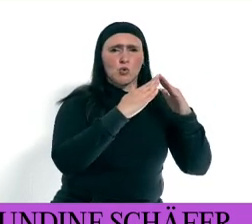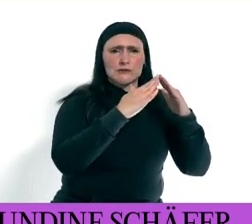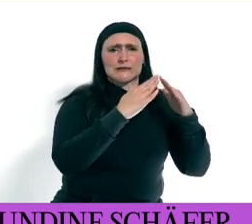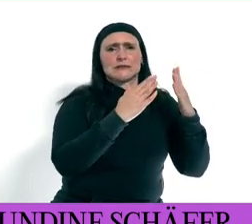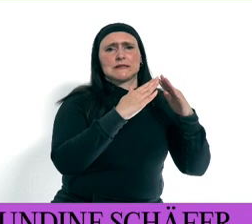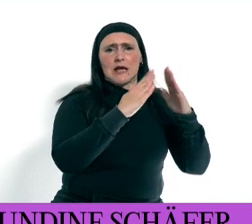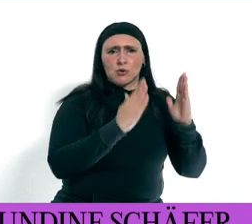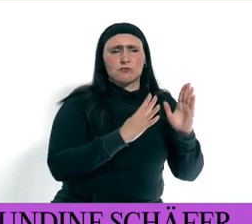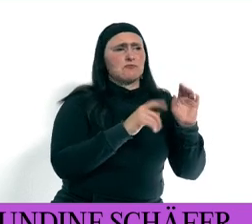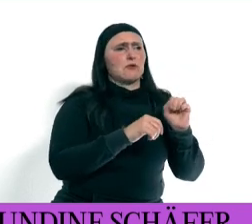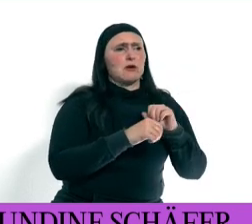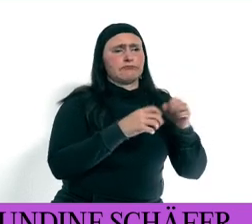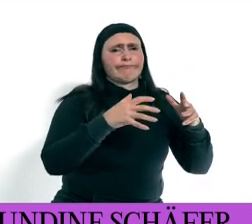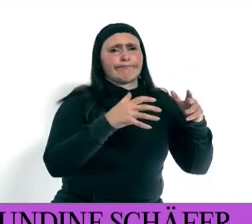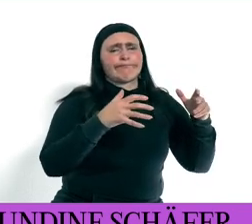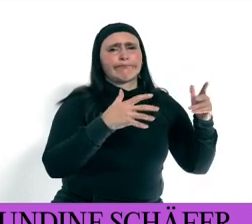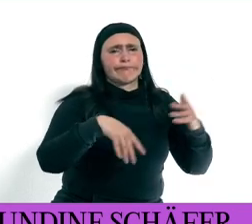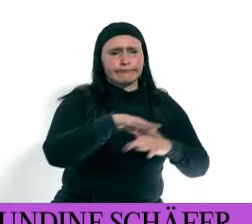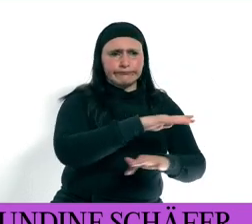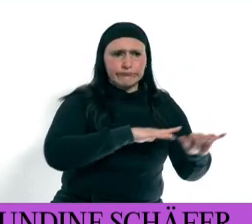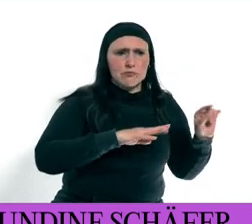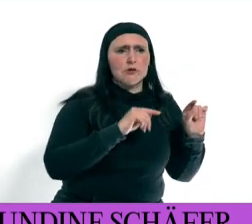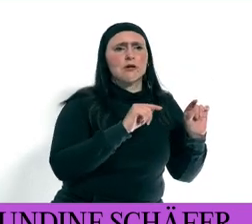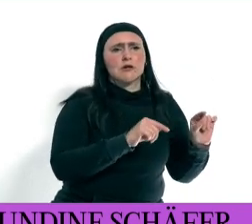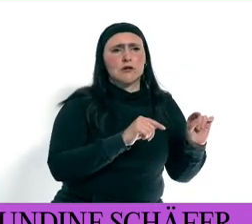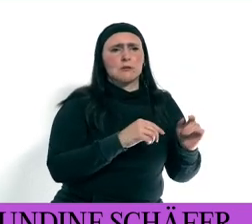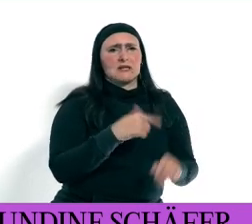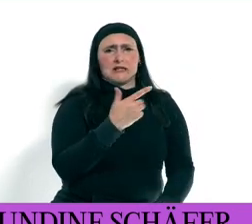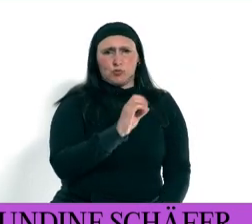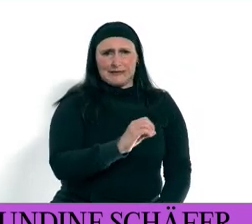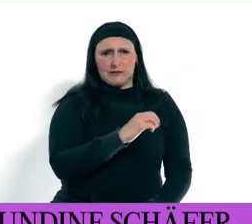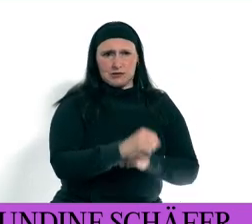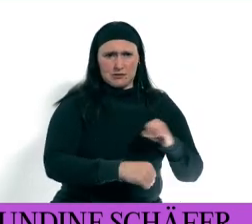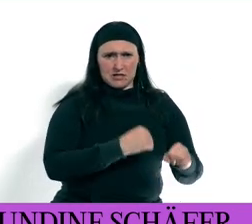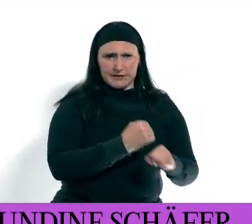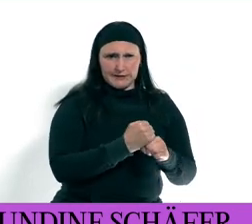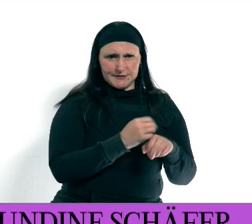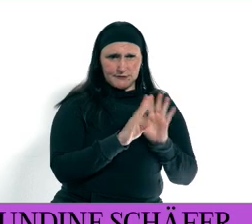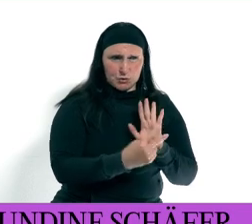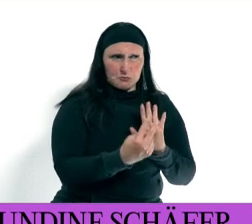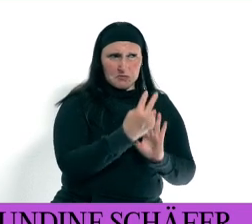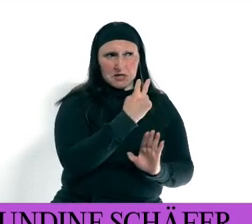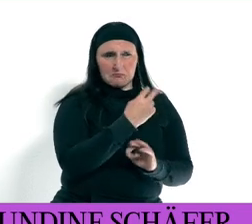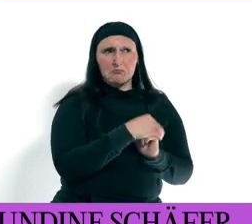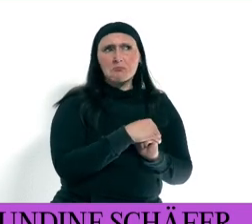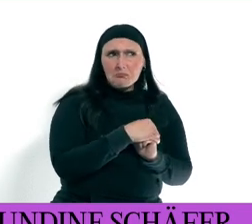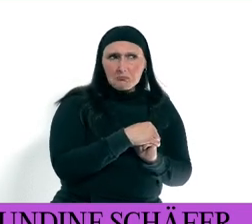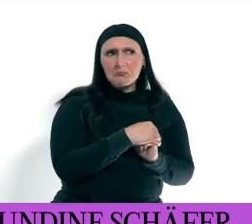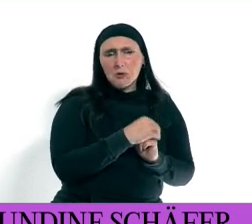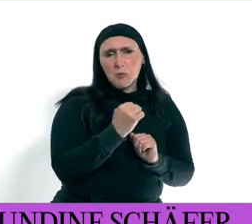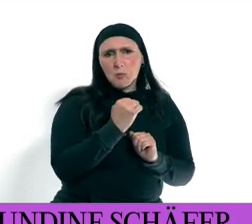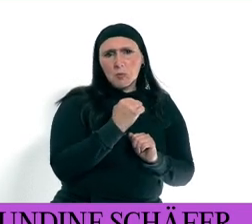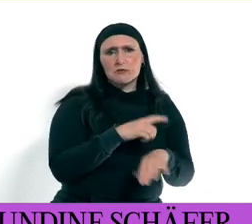Und das ist auch in der Stadt sehr spürbar, denn die Stadt ist ja nicht nur Häuser, Gebäude, Mauern.